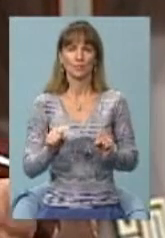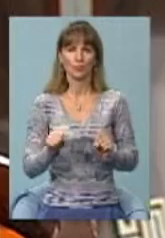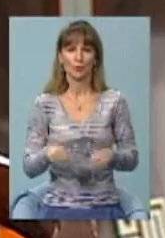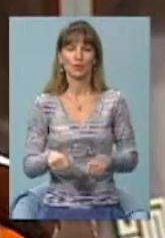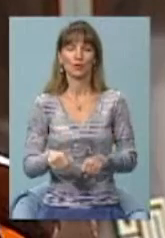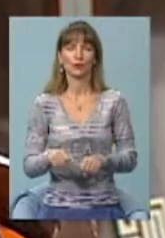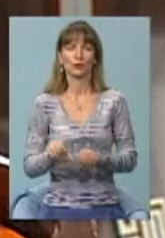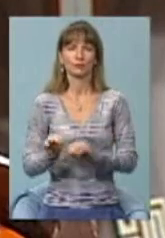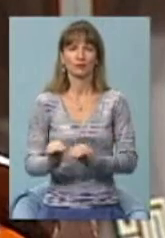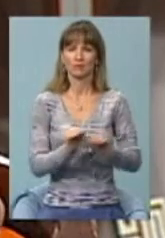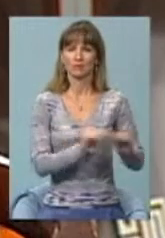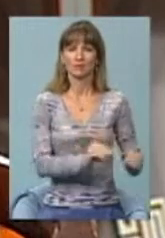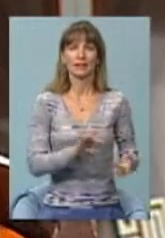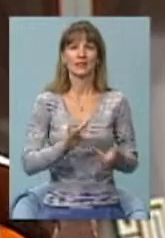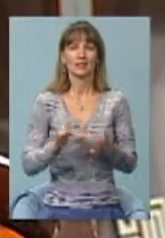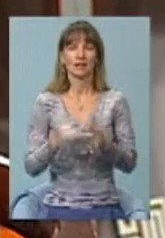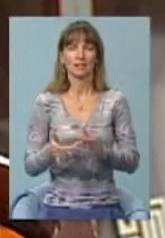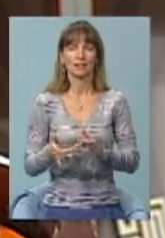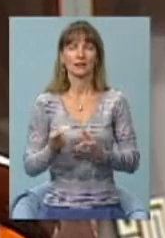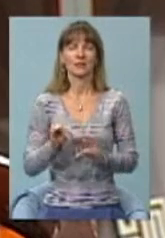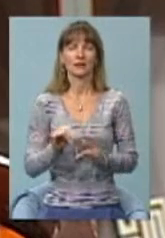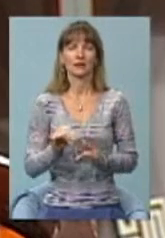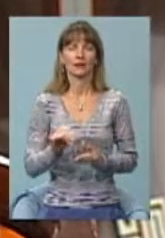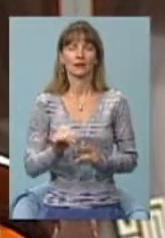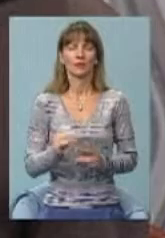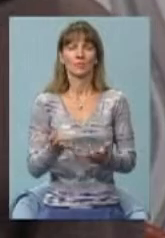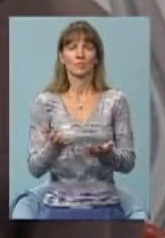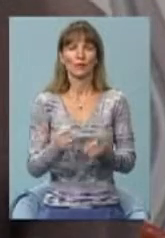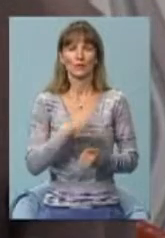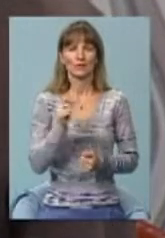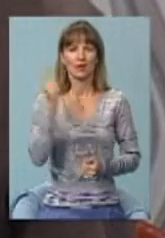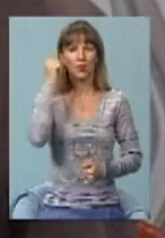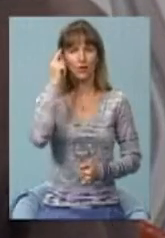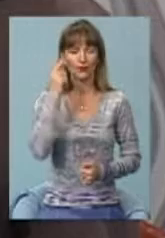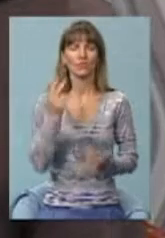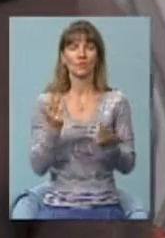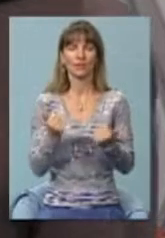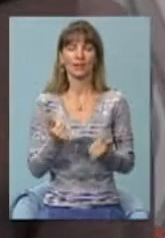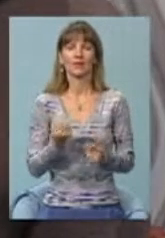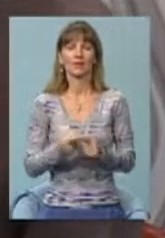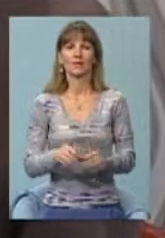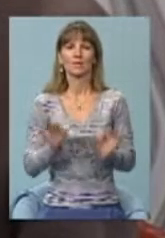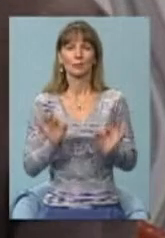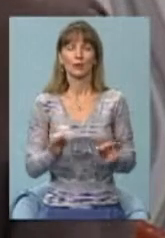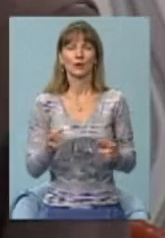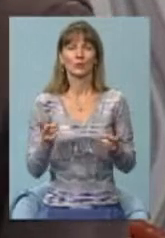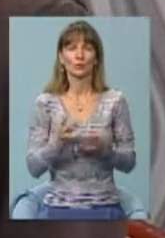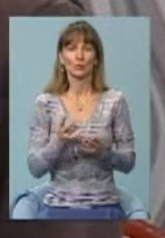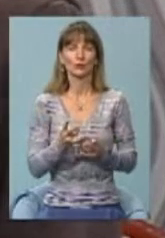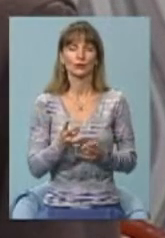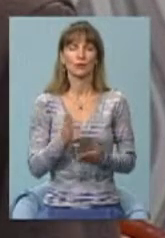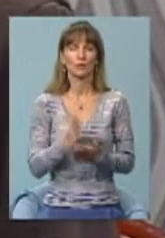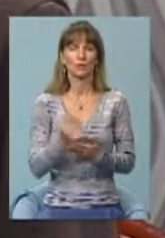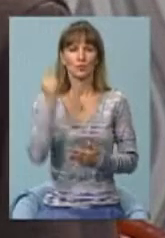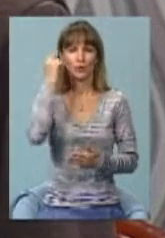відкладаю від себе цей інтернет і берусь за голову. Так, це дійсно ти правильно робиш, тому що братися за розум. І взагалі стриманість нам